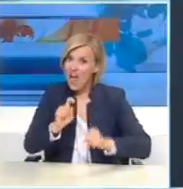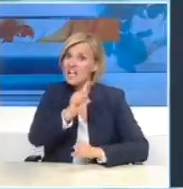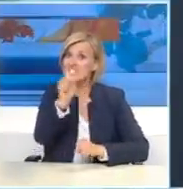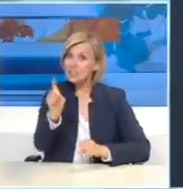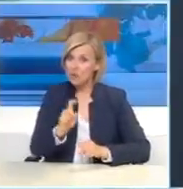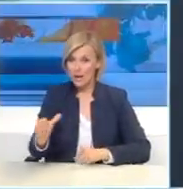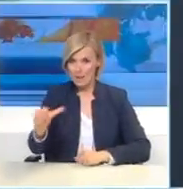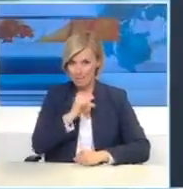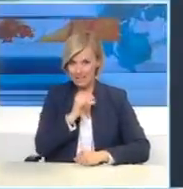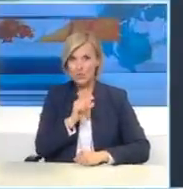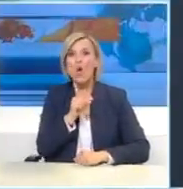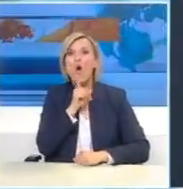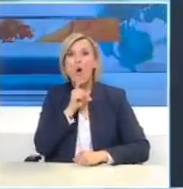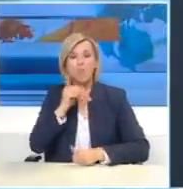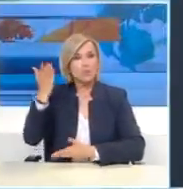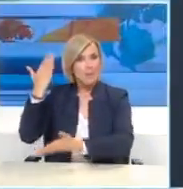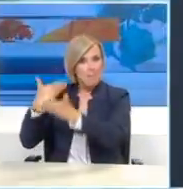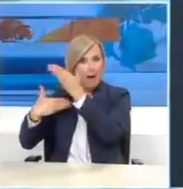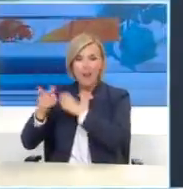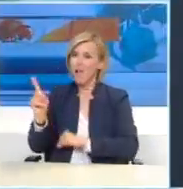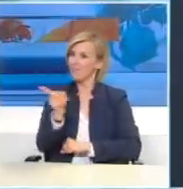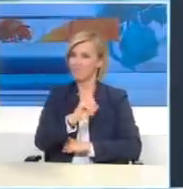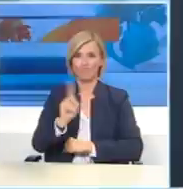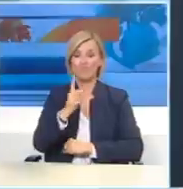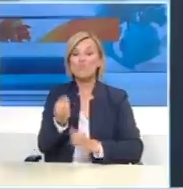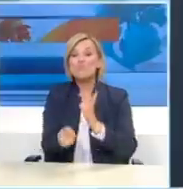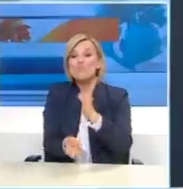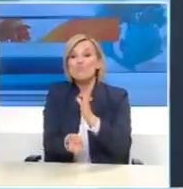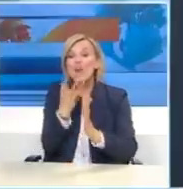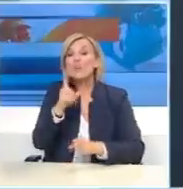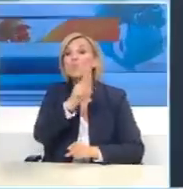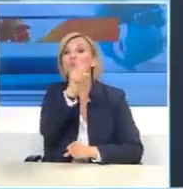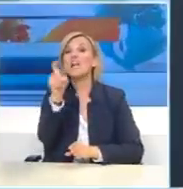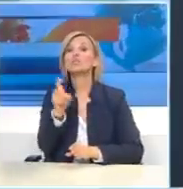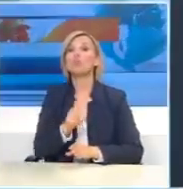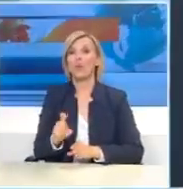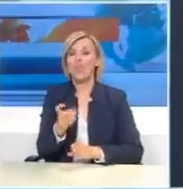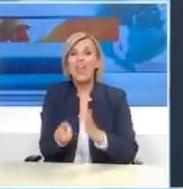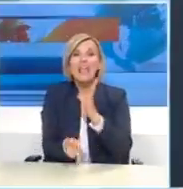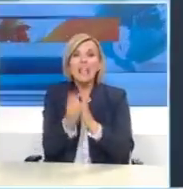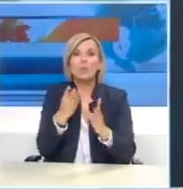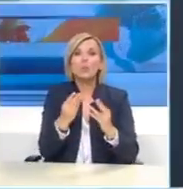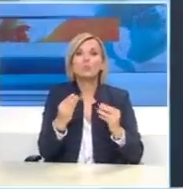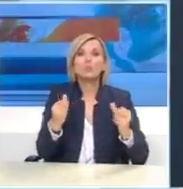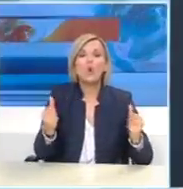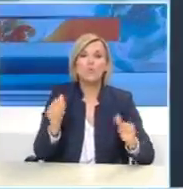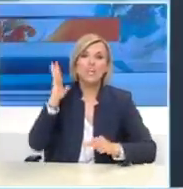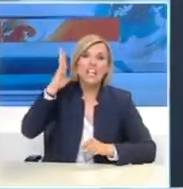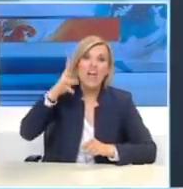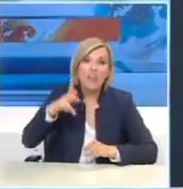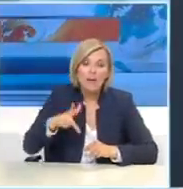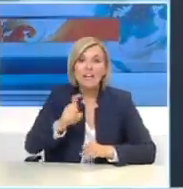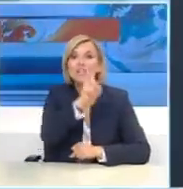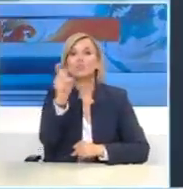Και πρέπει να είναι ξεκάθαρο αυτό προς όλους και για όλους. Θα χρειαστεί χρόνο και διατήρηση στο ακέραιο της κοινωνικής ευθύνης,